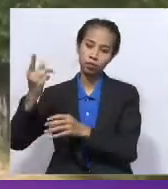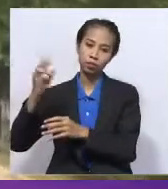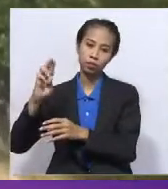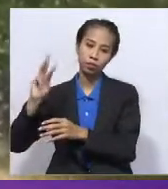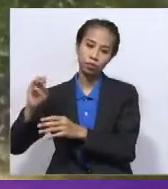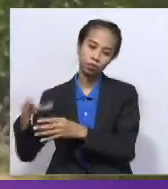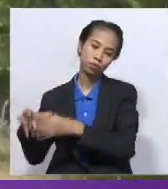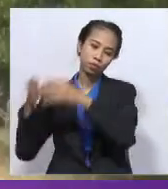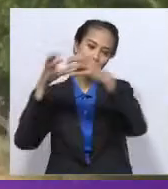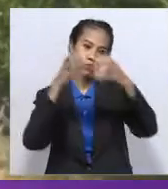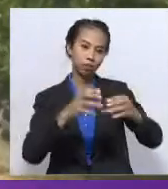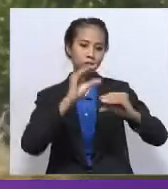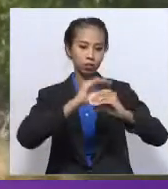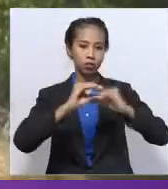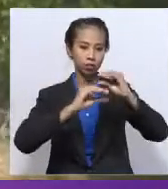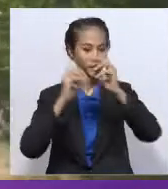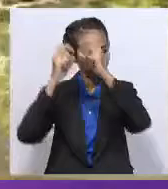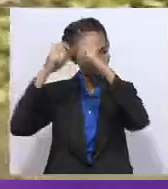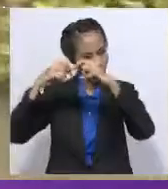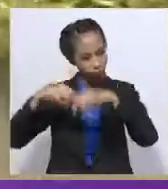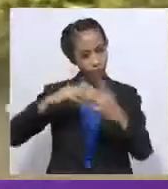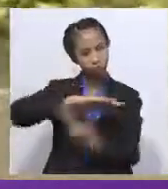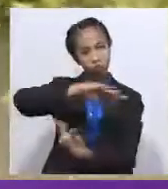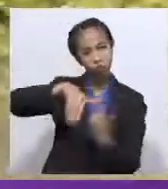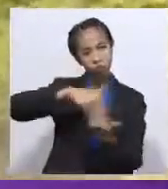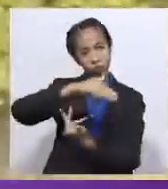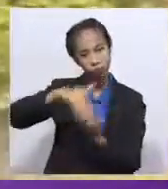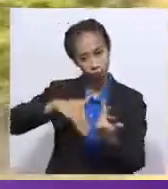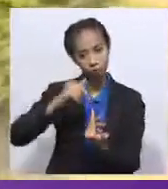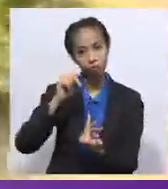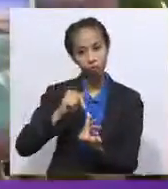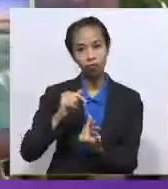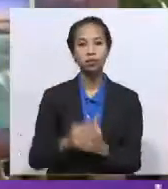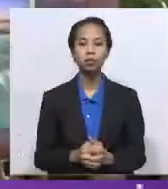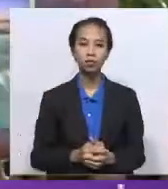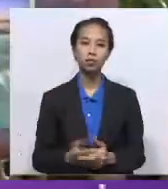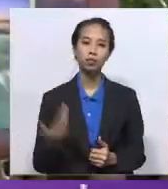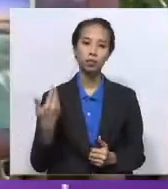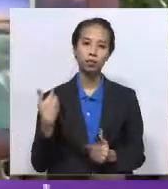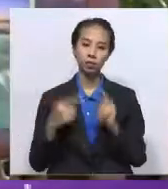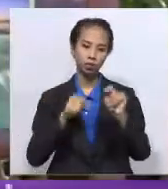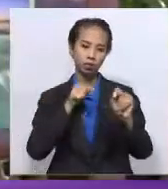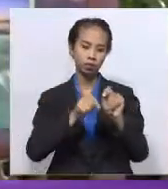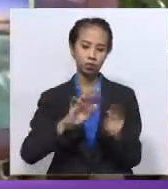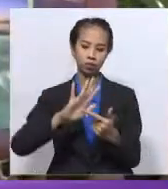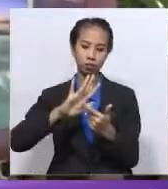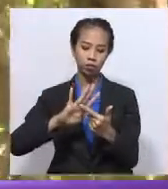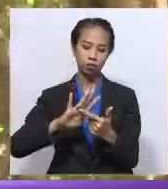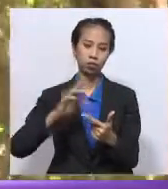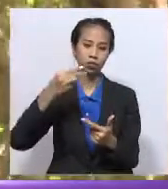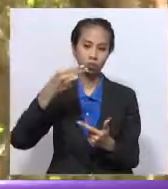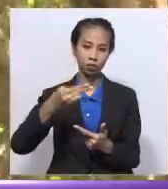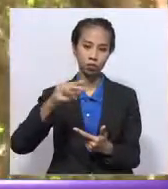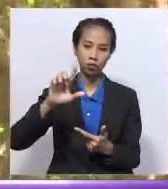ไปเยี่ยมชมโครงการศึกษาวิจัยและพัฒนาสิ่งแวดล้อมแหลมผักเบี้ยอันเนื่องมาจากพระราชดำริตำบลแหลมผักเบี้ยอำเภอบ้านแหลมจังหวัดเพ